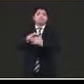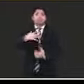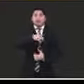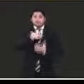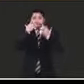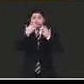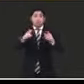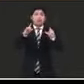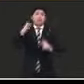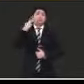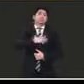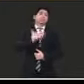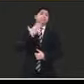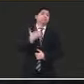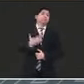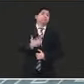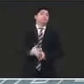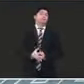çıkmaktır